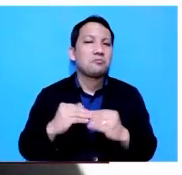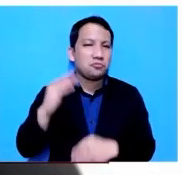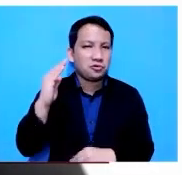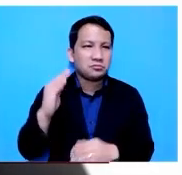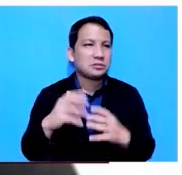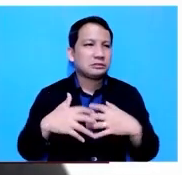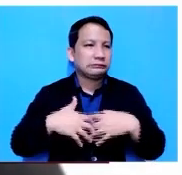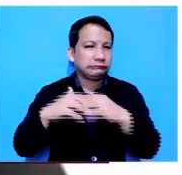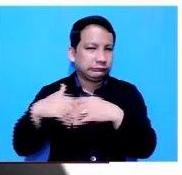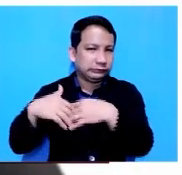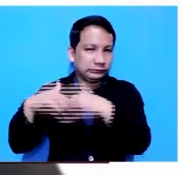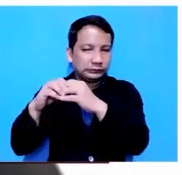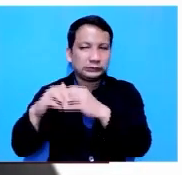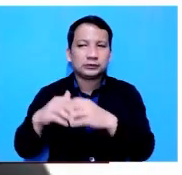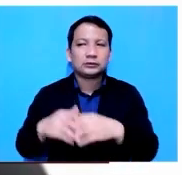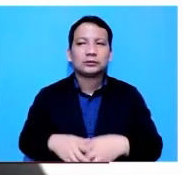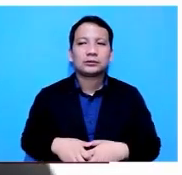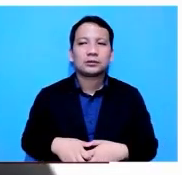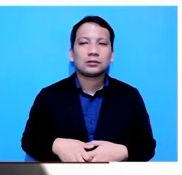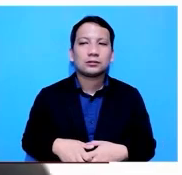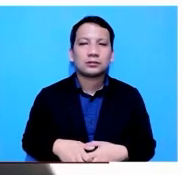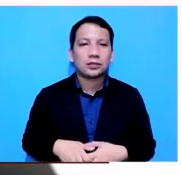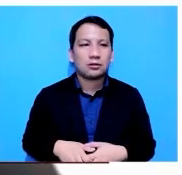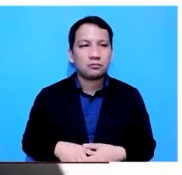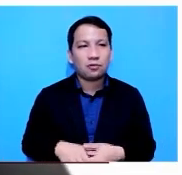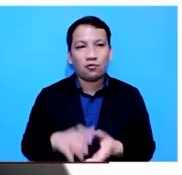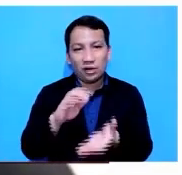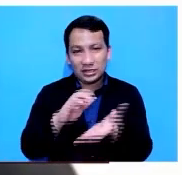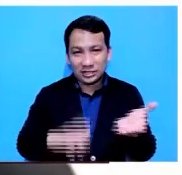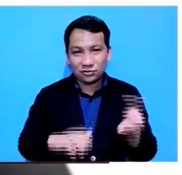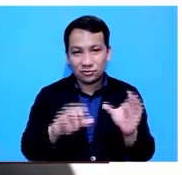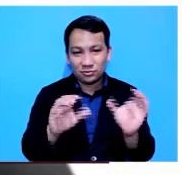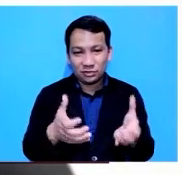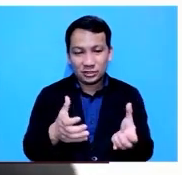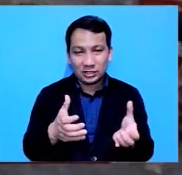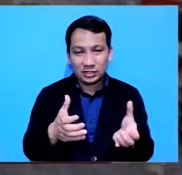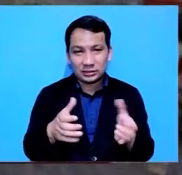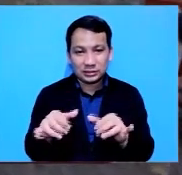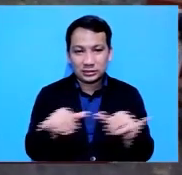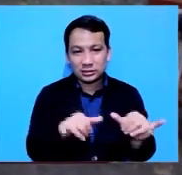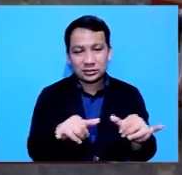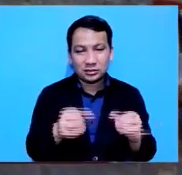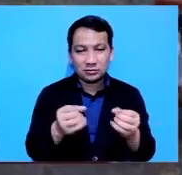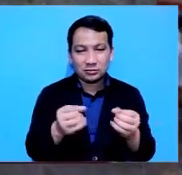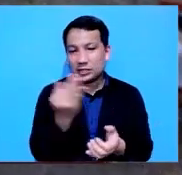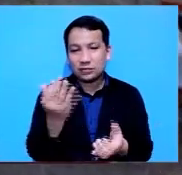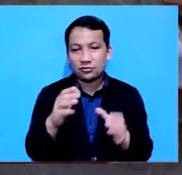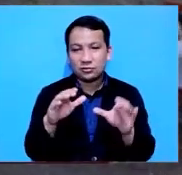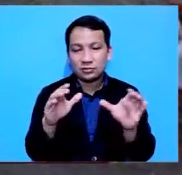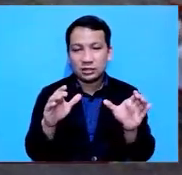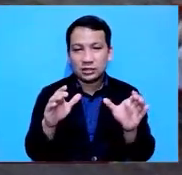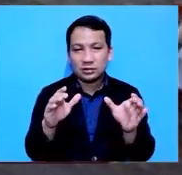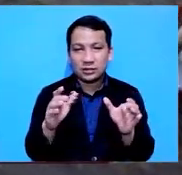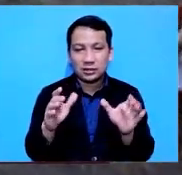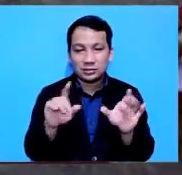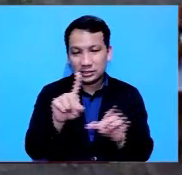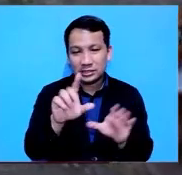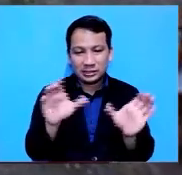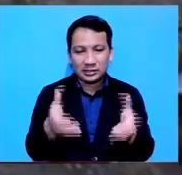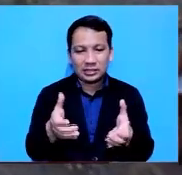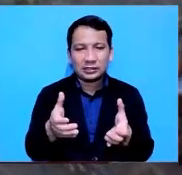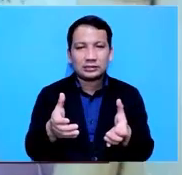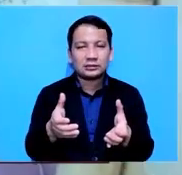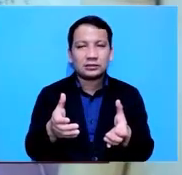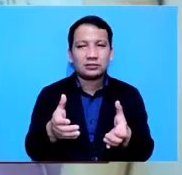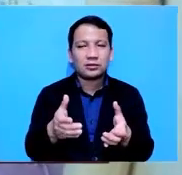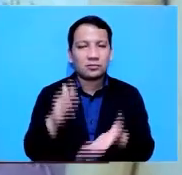lowering, no, ng ating class size, no, and of course ventilation system sa ating mga eskwela. Dapat din daw paikliin ang oras sa classroom para